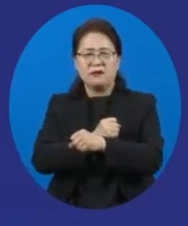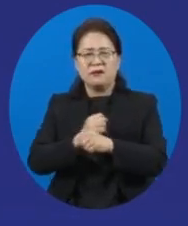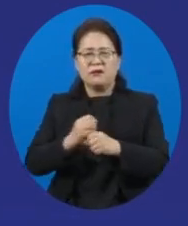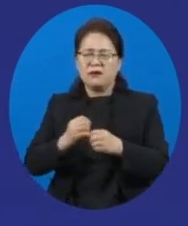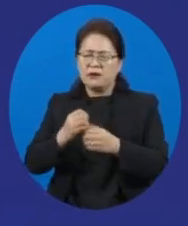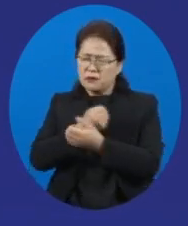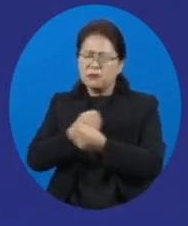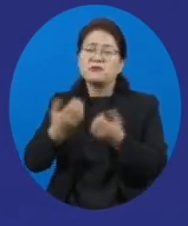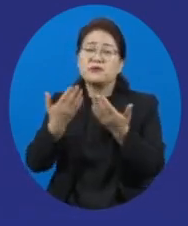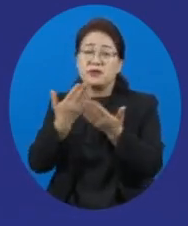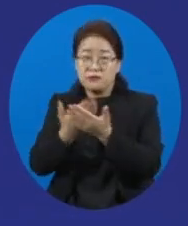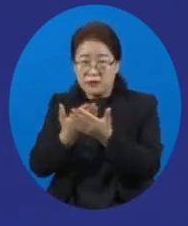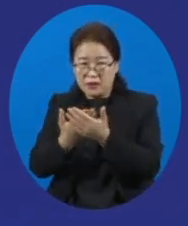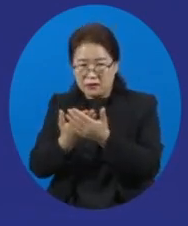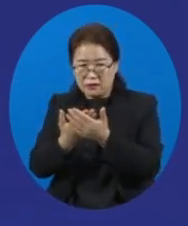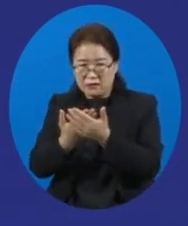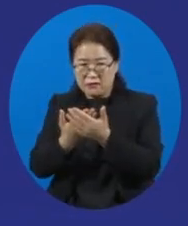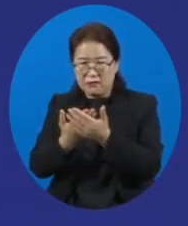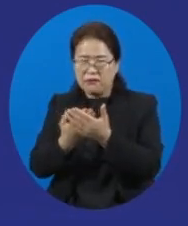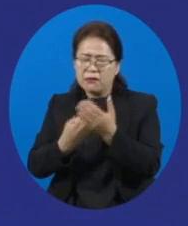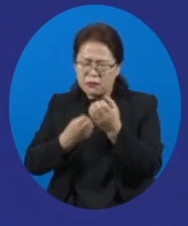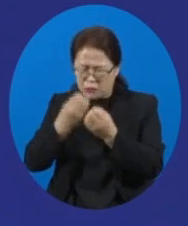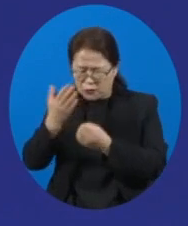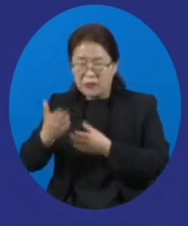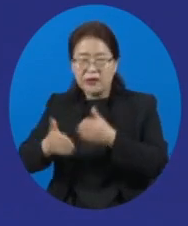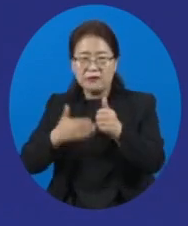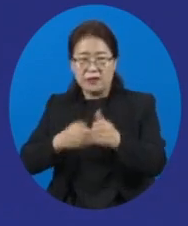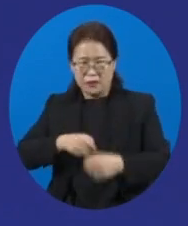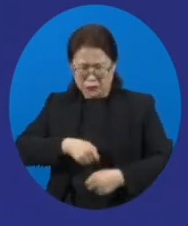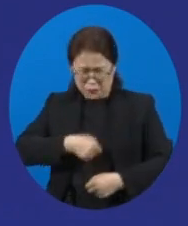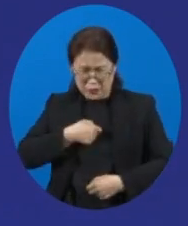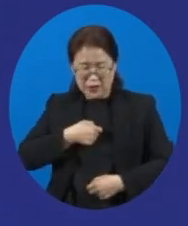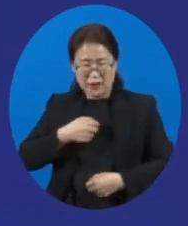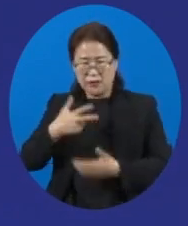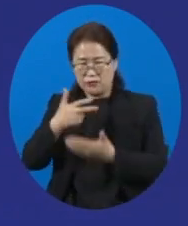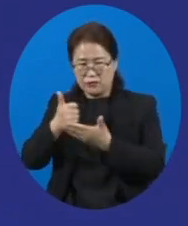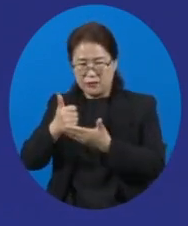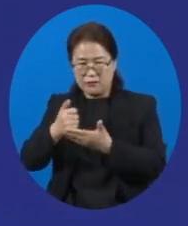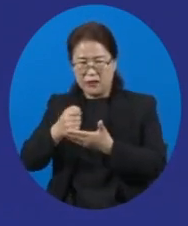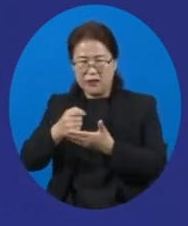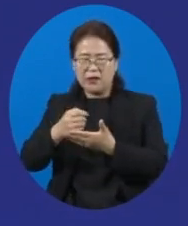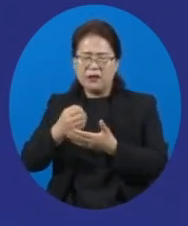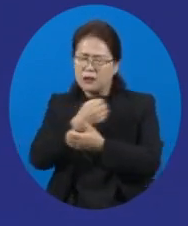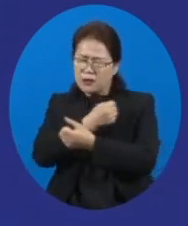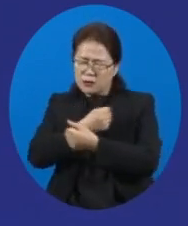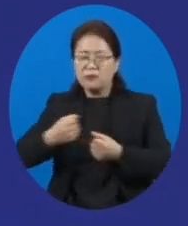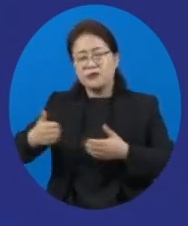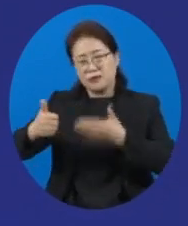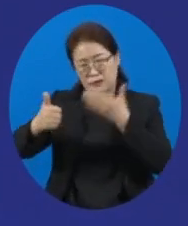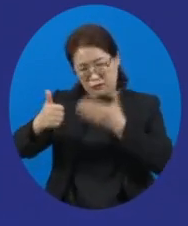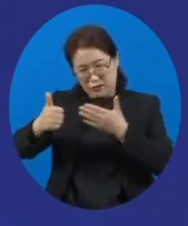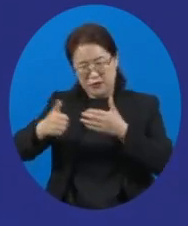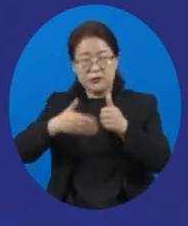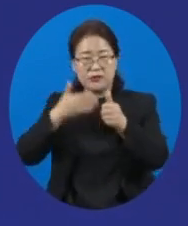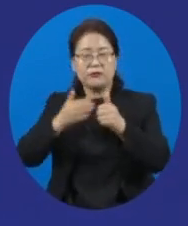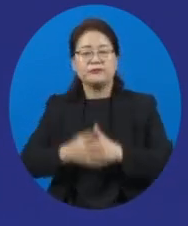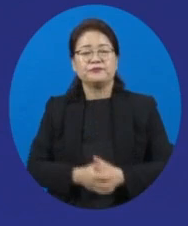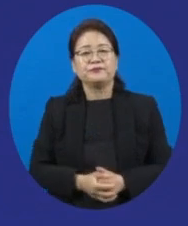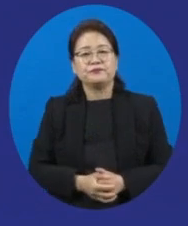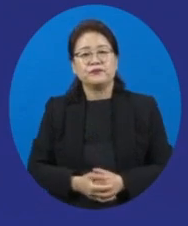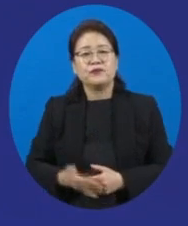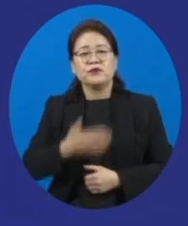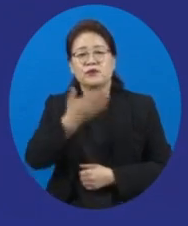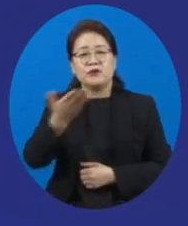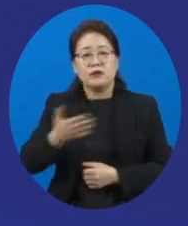용서해 주세요. 여러분, 솔직하게 용서를 구하시기를 바랍니다. 여러분,